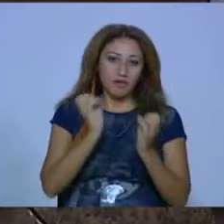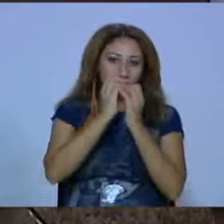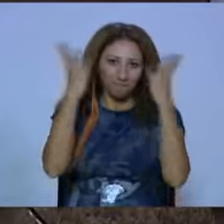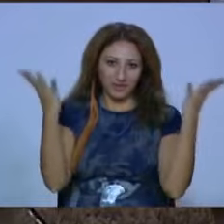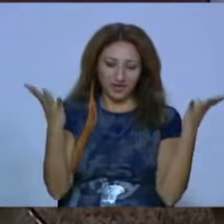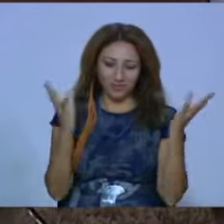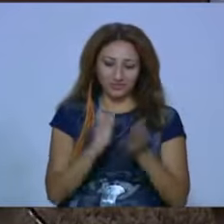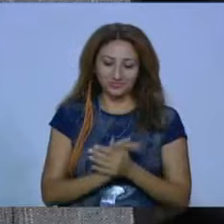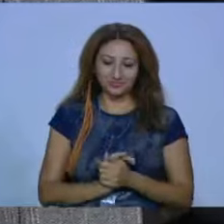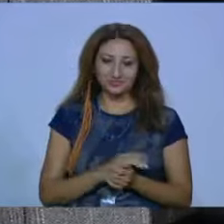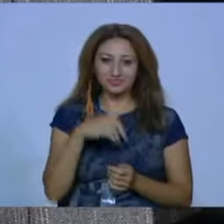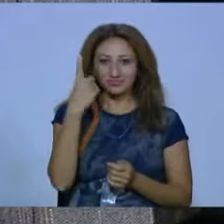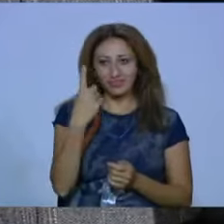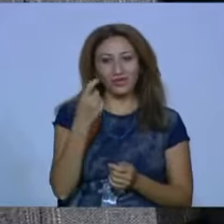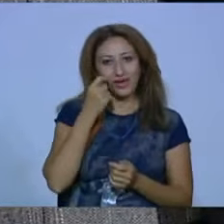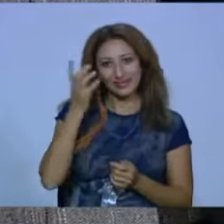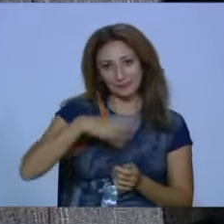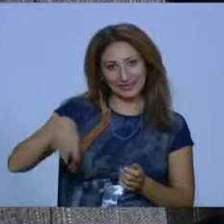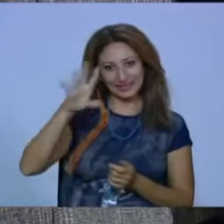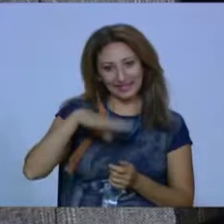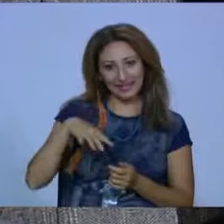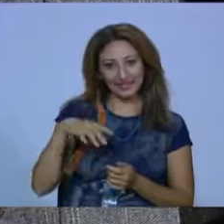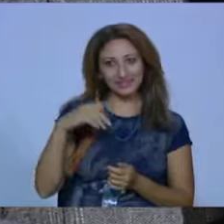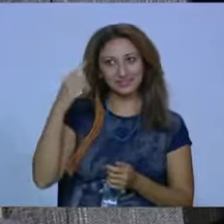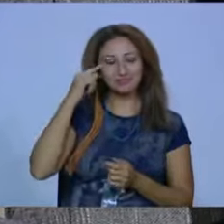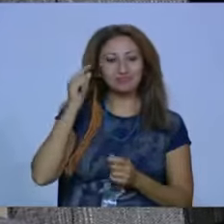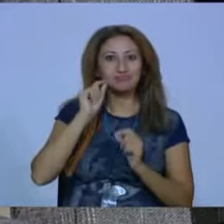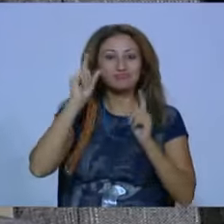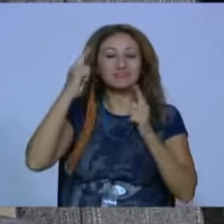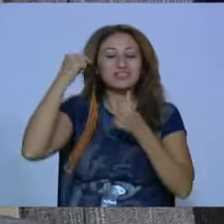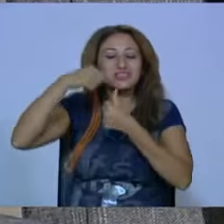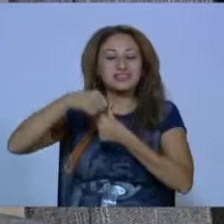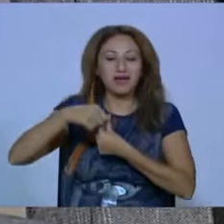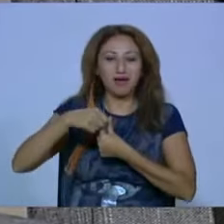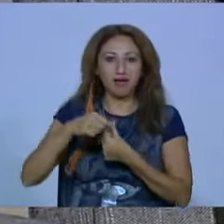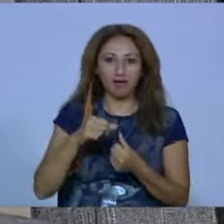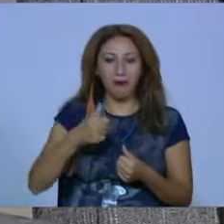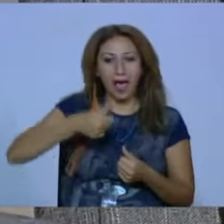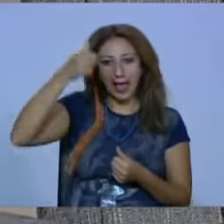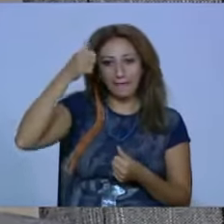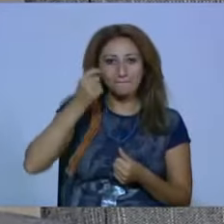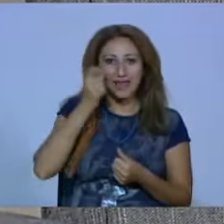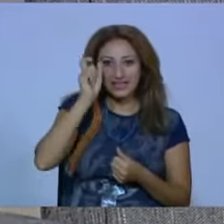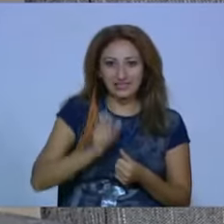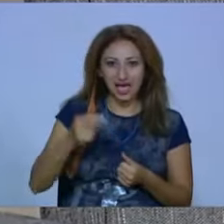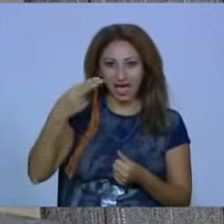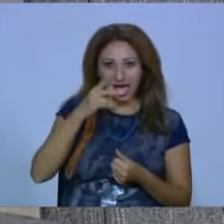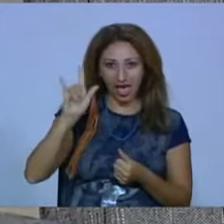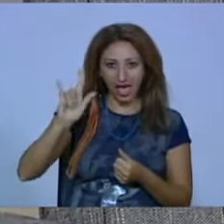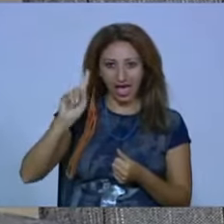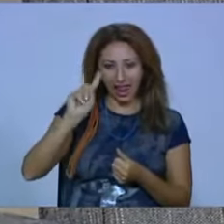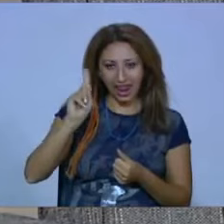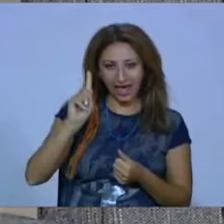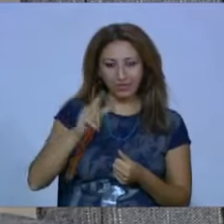شكرا. النهارده في واحد من الناس احيينا ذكرى واحد من اجمل الناس، علاء ولي الدين.